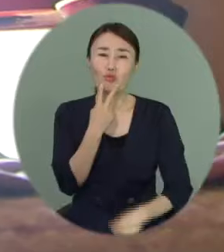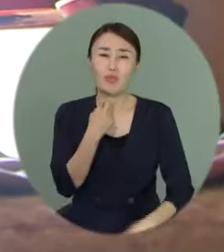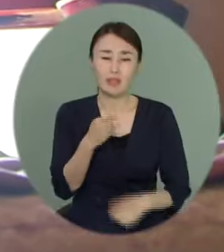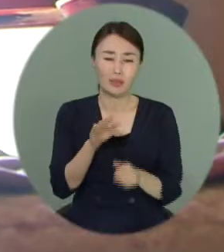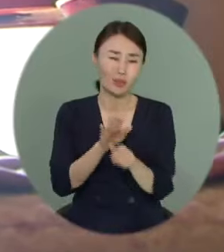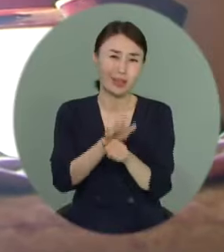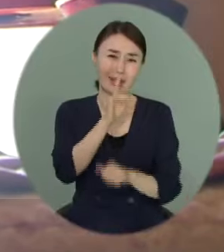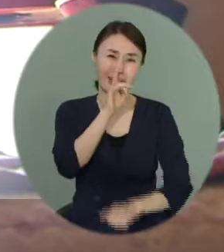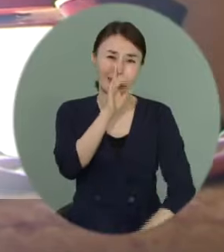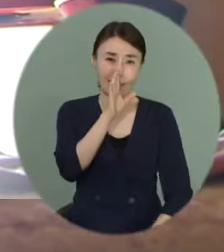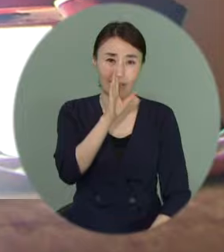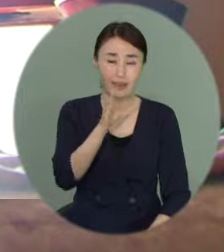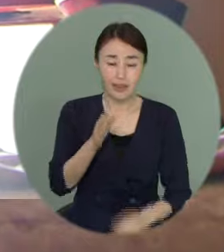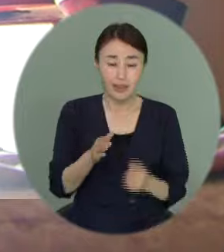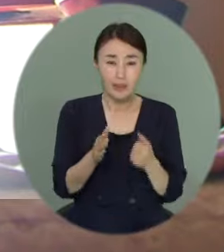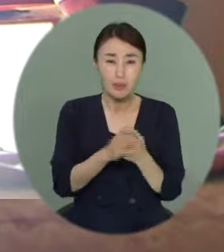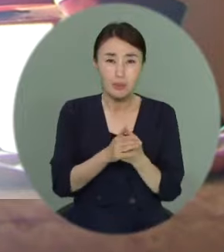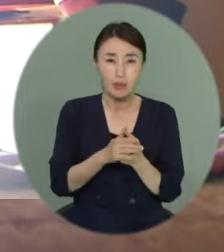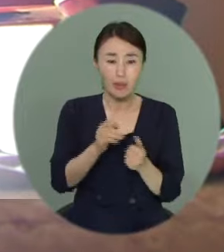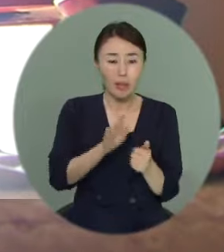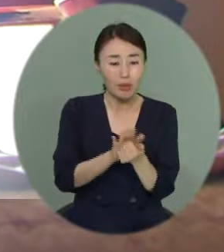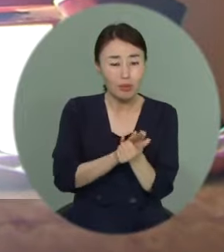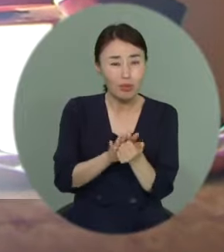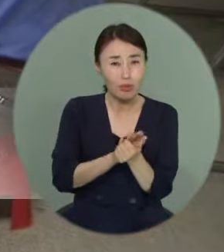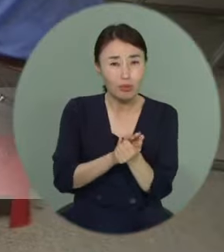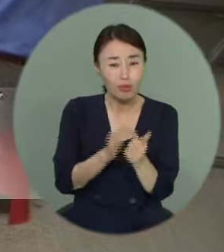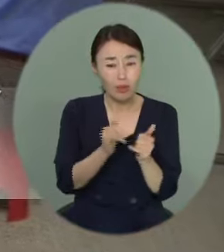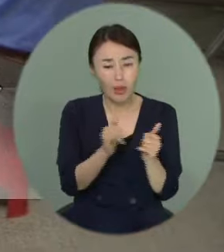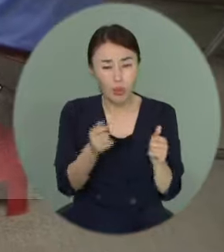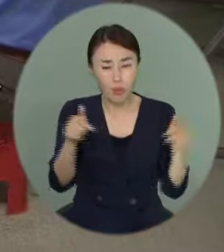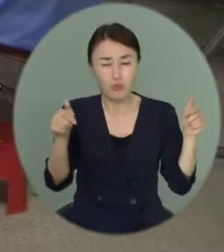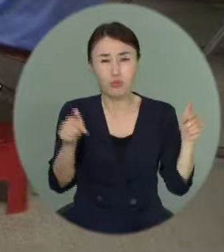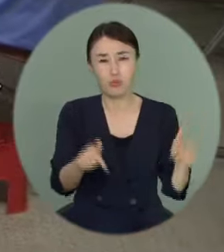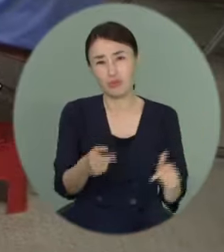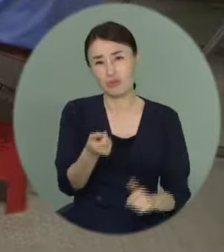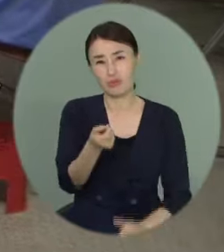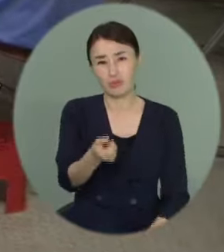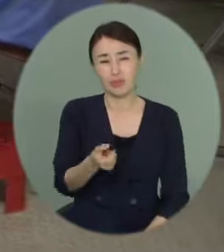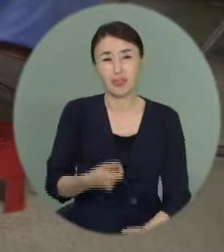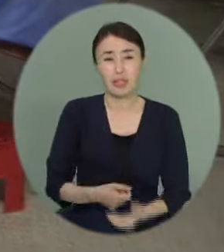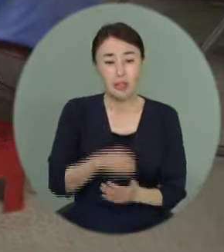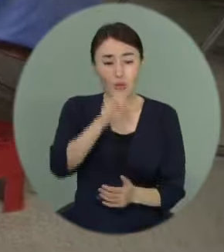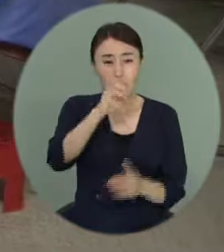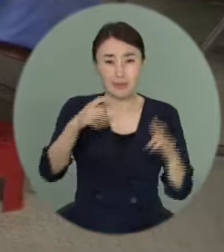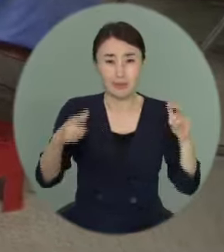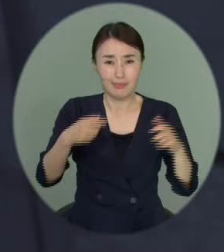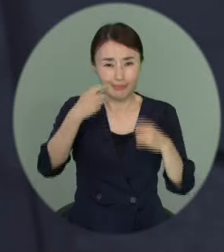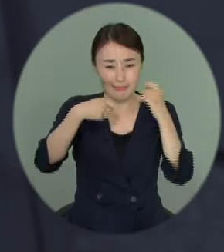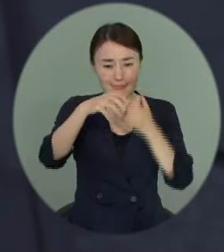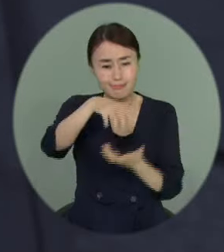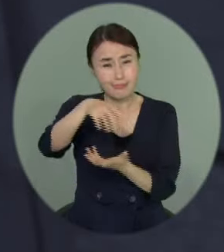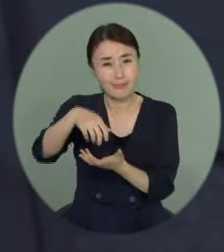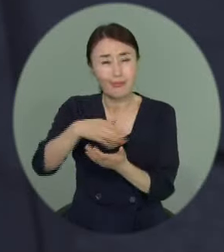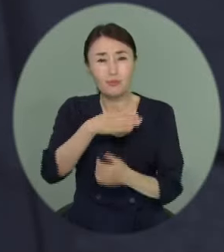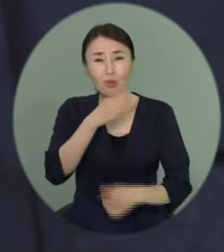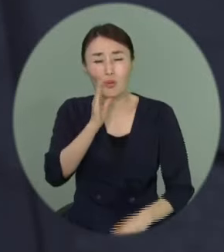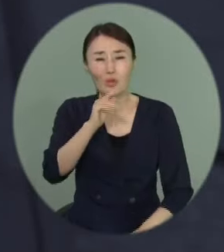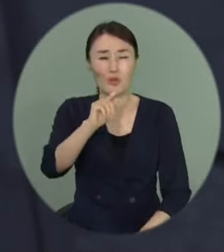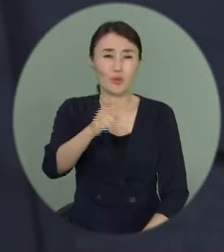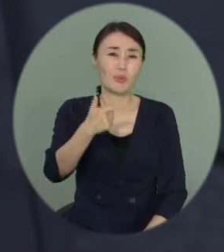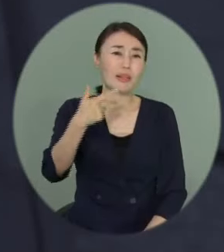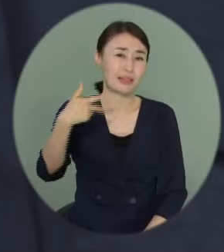논리입니다 그러다 보니 수의 대상은 크게 줄 수밖에 없습니다 광주에서 폐지 줍는 노인은